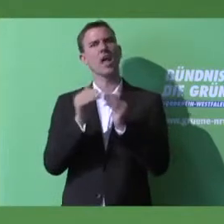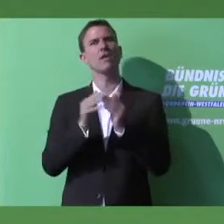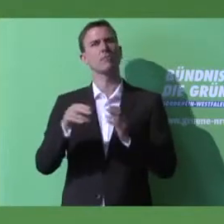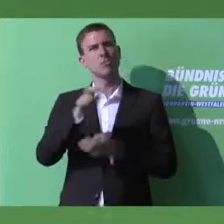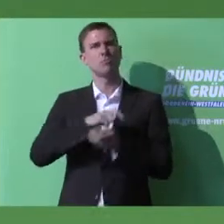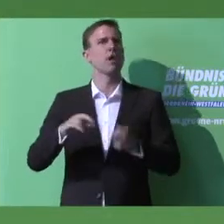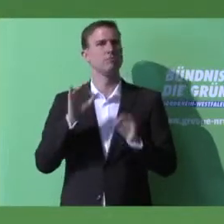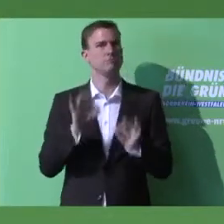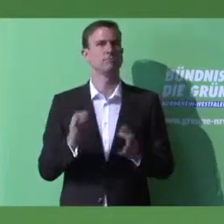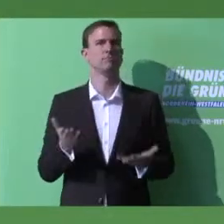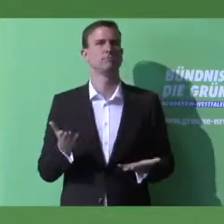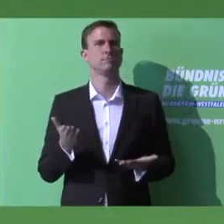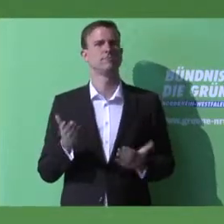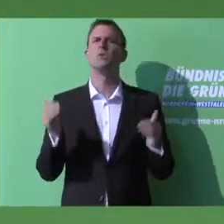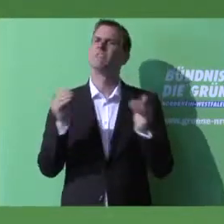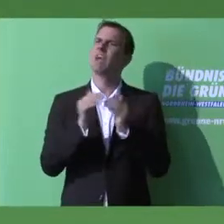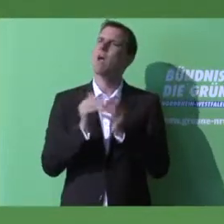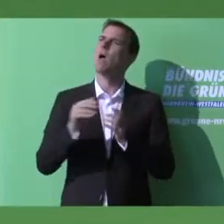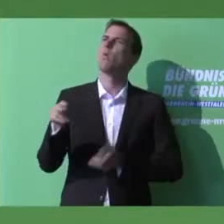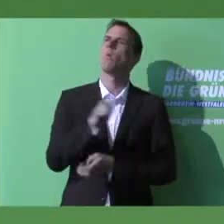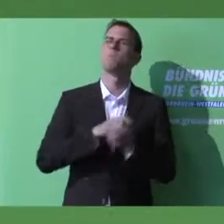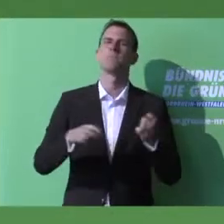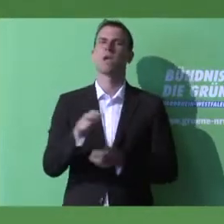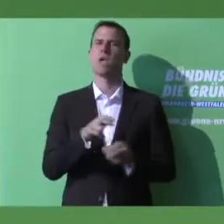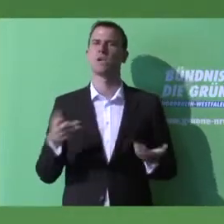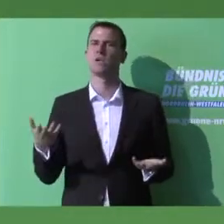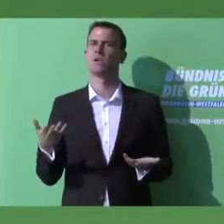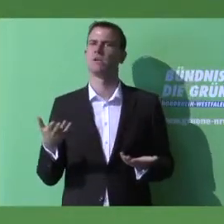Und zur Gerechtigkeit gehört es auch,